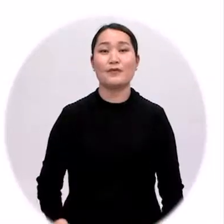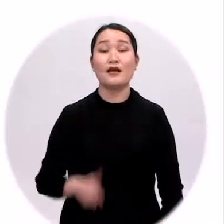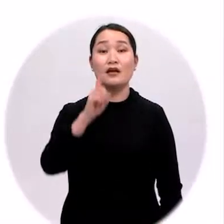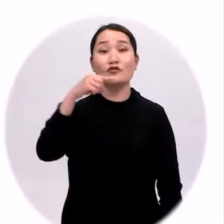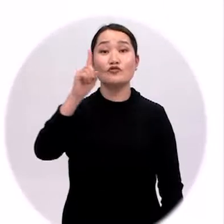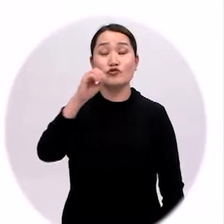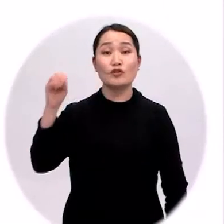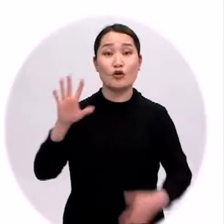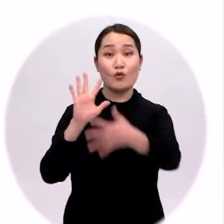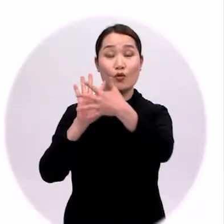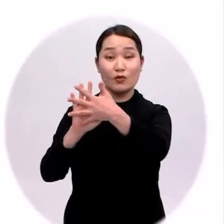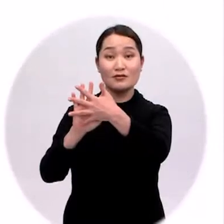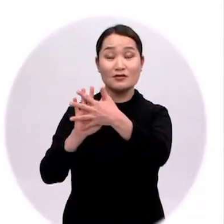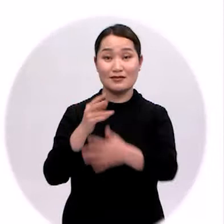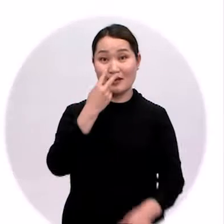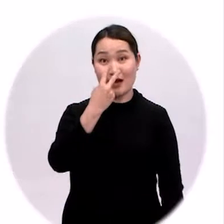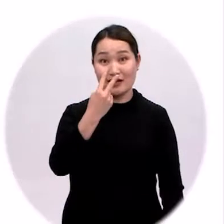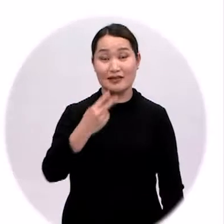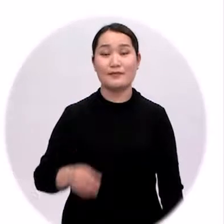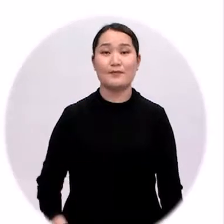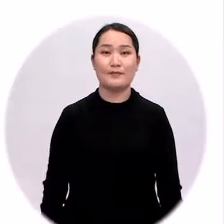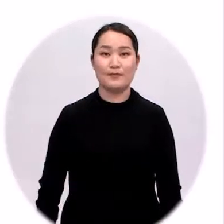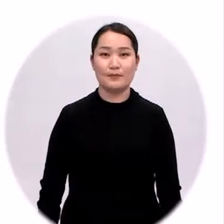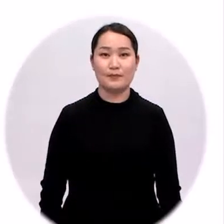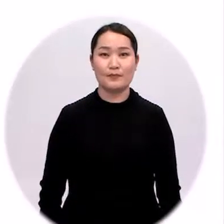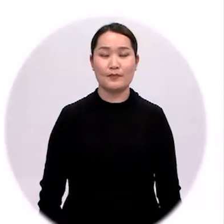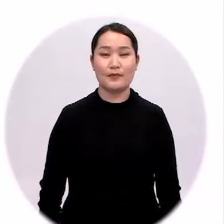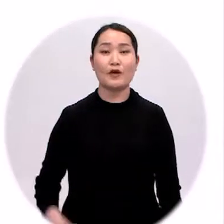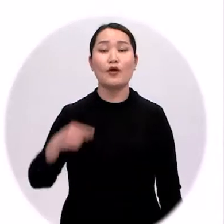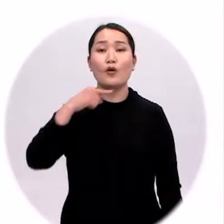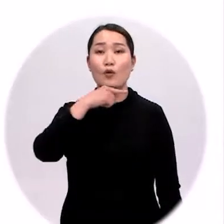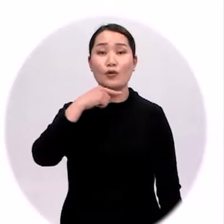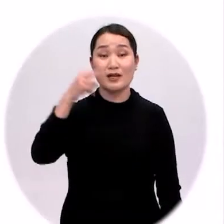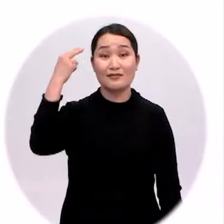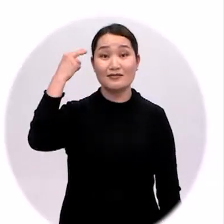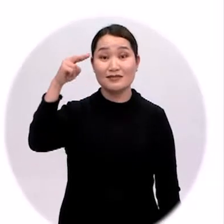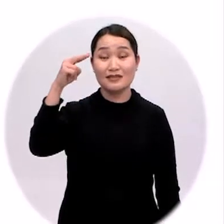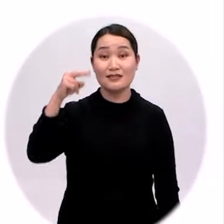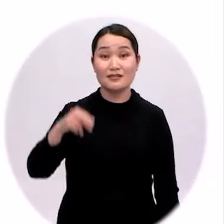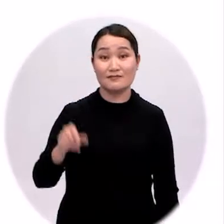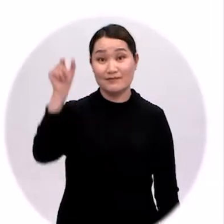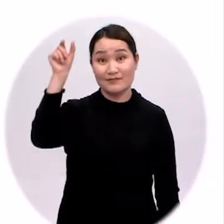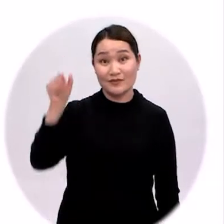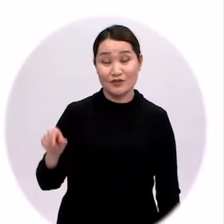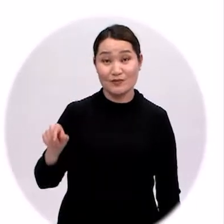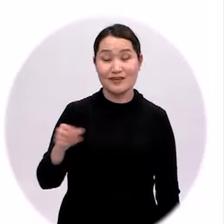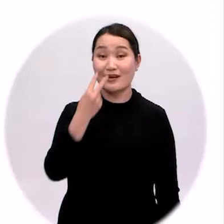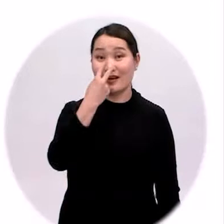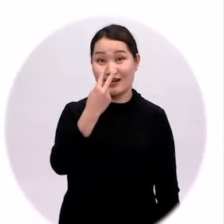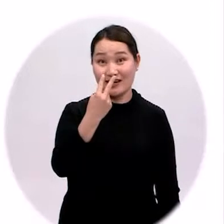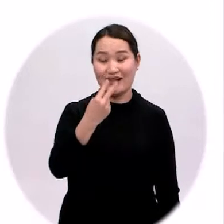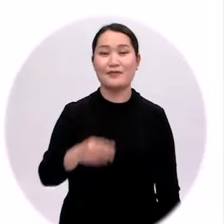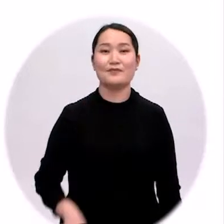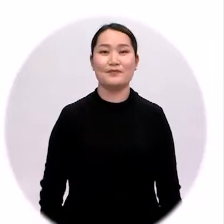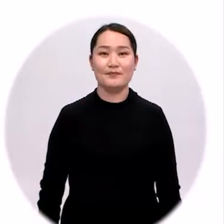харцгаая. Тийм ээ, 100-ийн хүснэгт дээр байгаа улаан цэнхэр сумны доор хид хид гэсэн